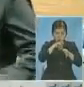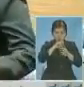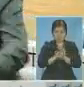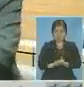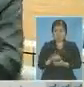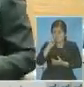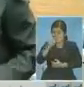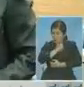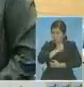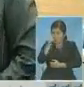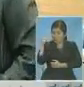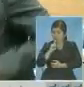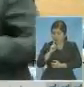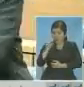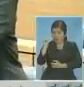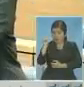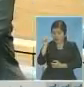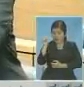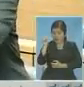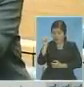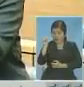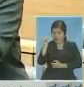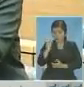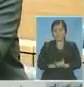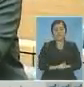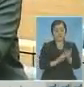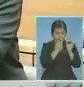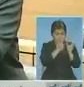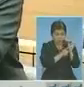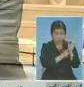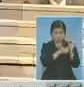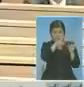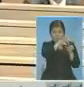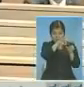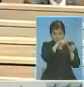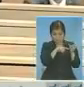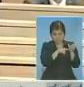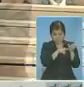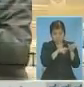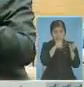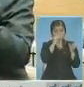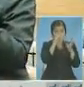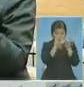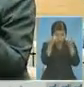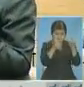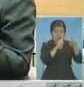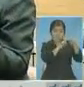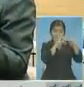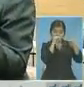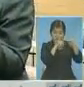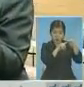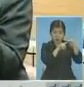ดิคะทีเวลาด่าคนอื่นเขาด่าได้อันนี้นะคะท่านคะดิฉันพูด2ประเด็นประเด็นแรก